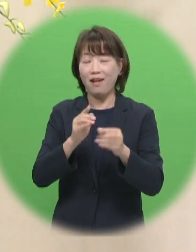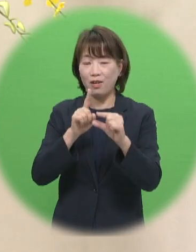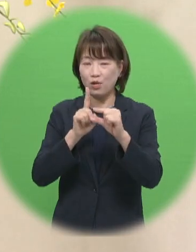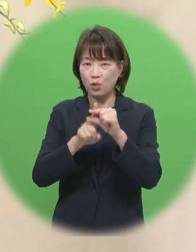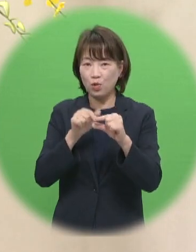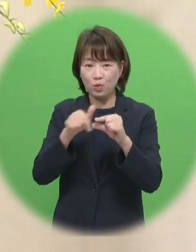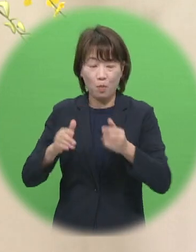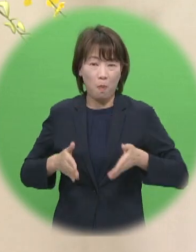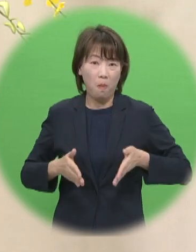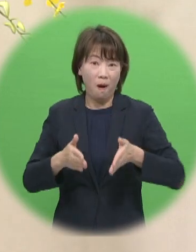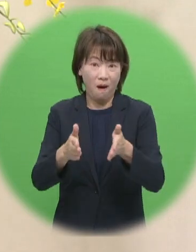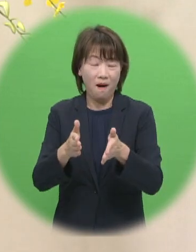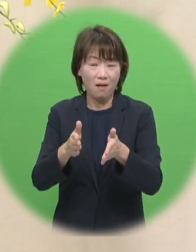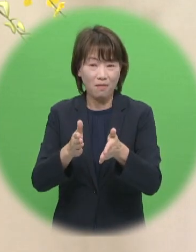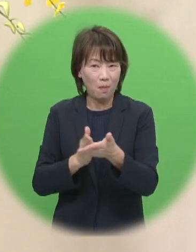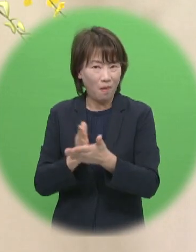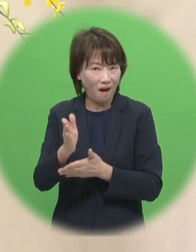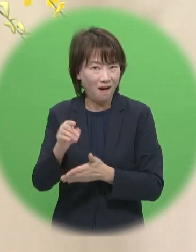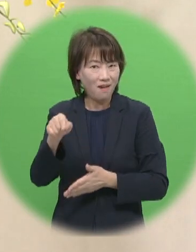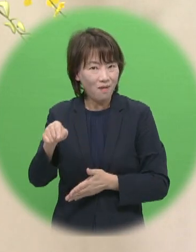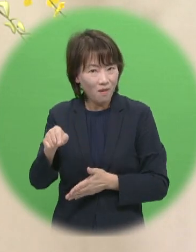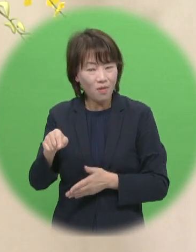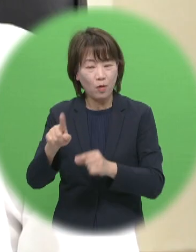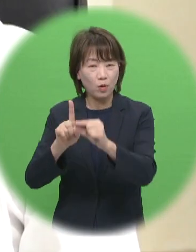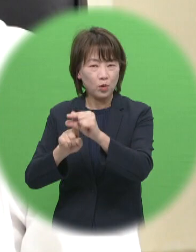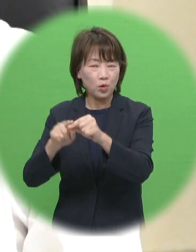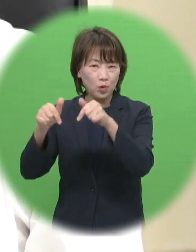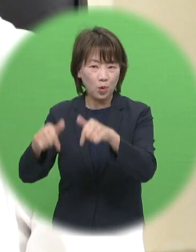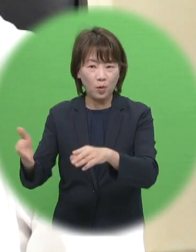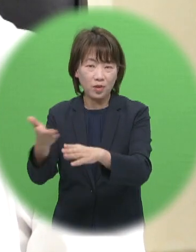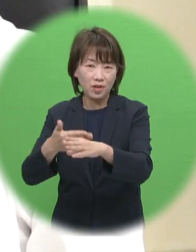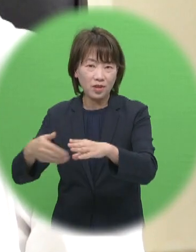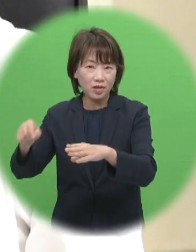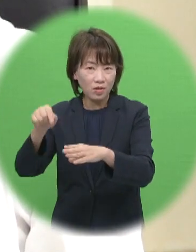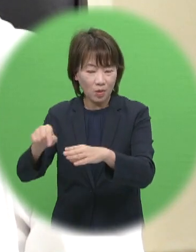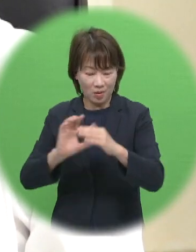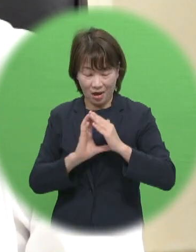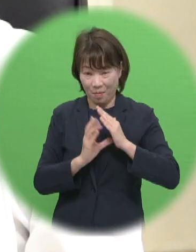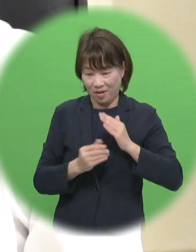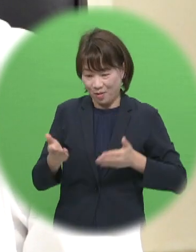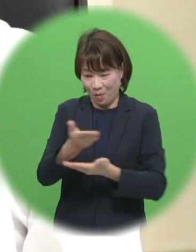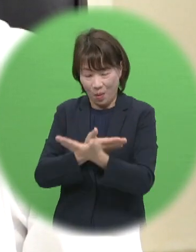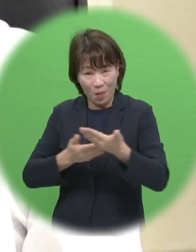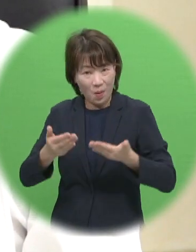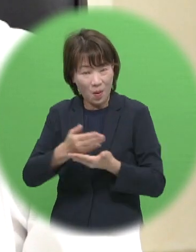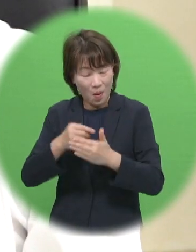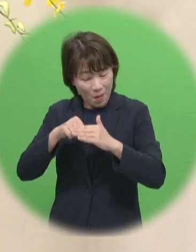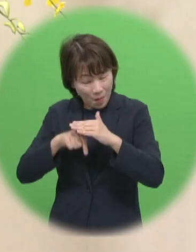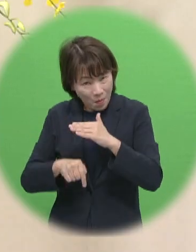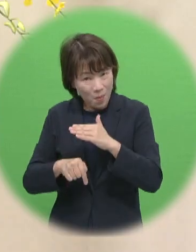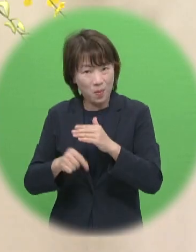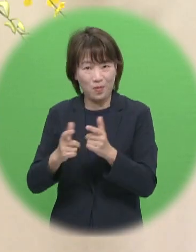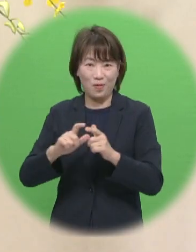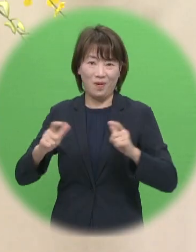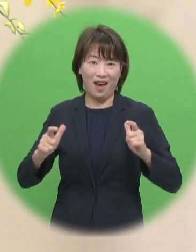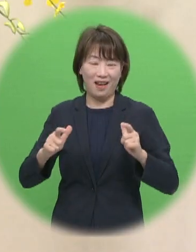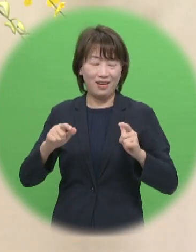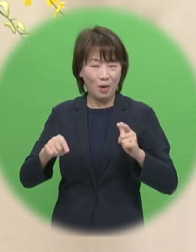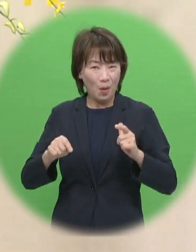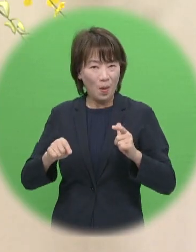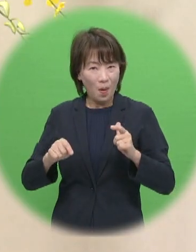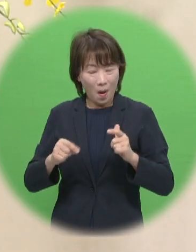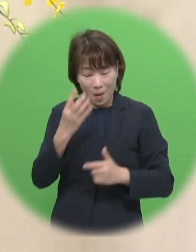ともこう交流があって、そこの人たちにもこう山梨に来ていただく大きな、理由がこう食だ